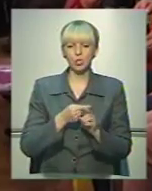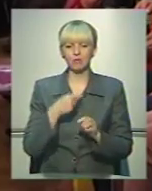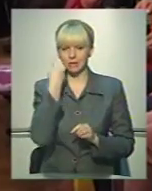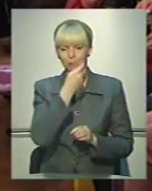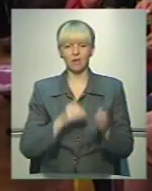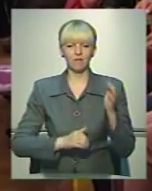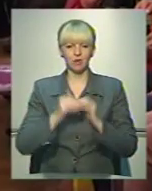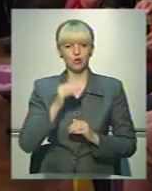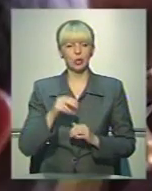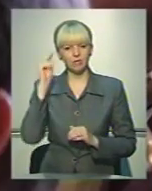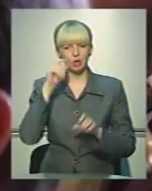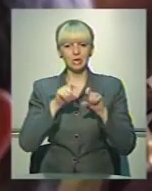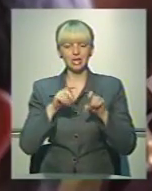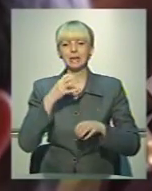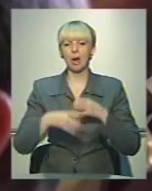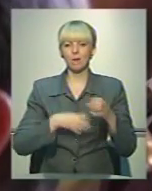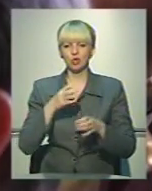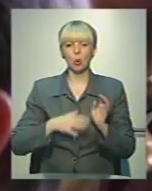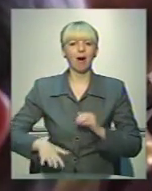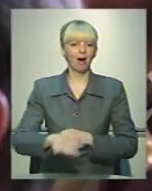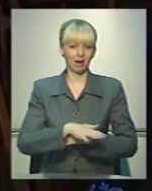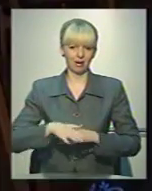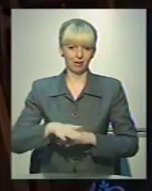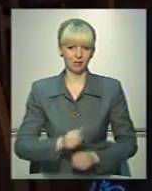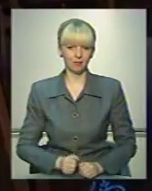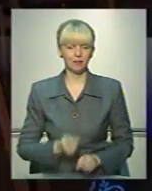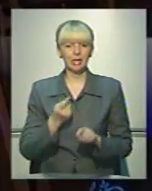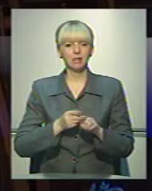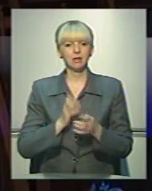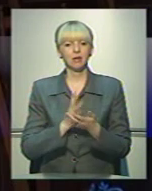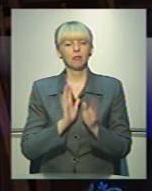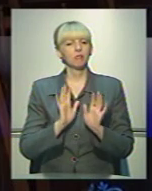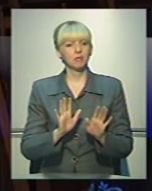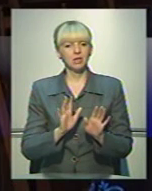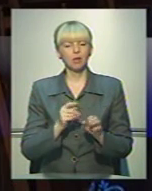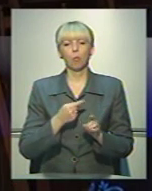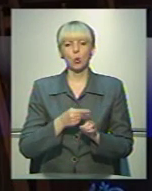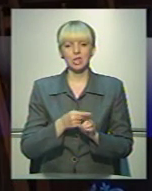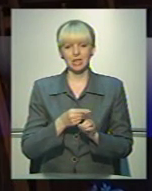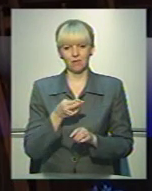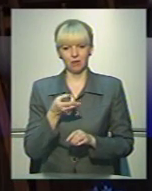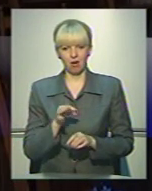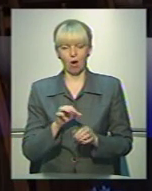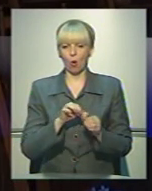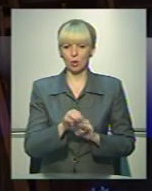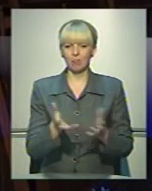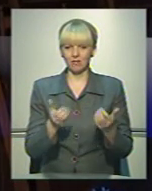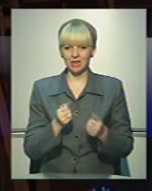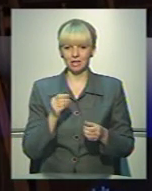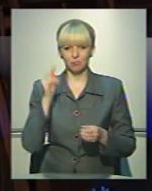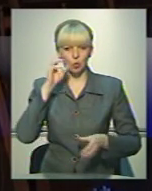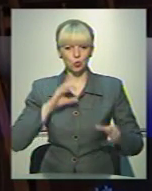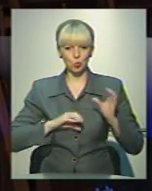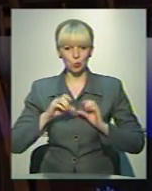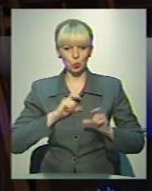імідж вищого навчального закладу на міжнародній арені. Це є не лише позитив для окремо взятих студентів,